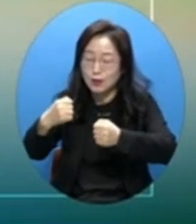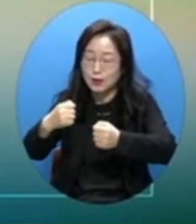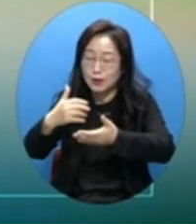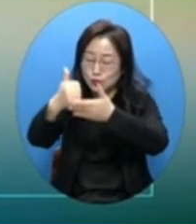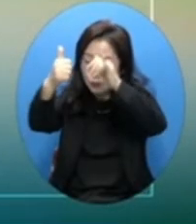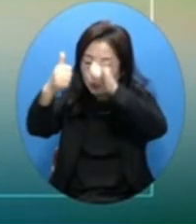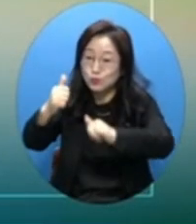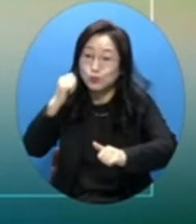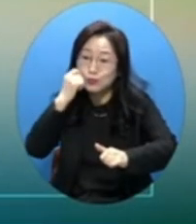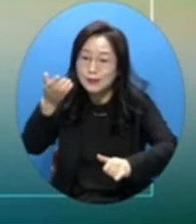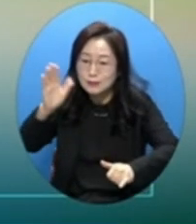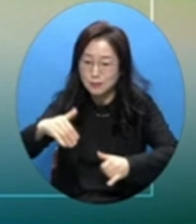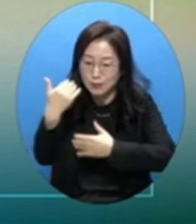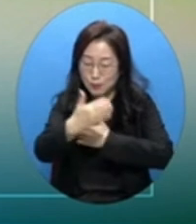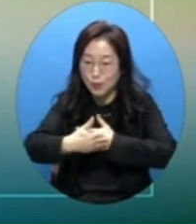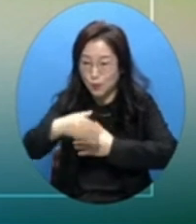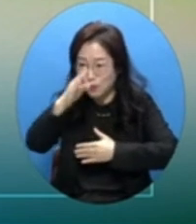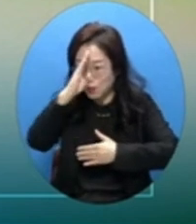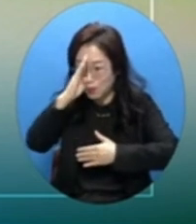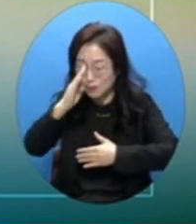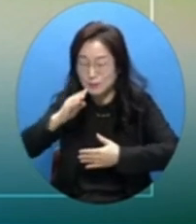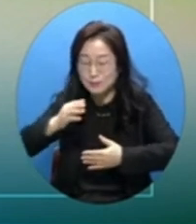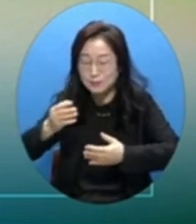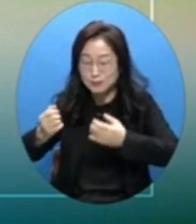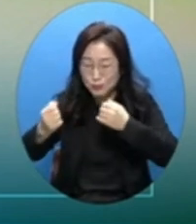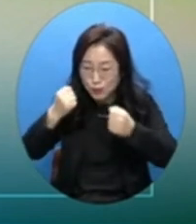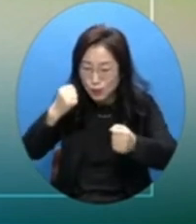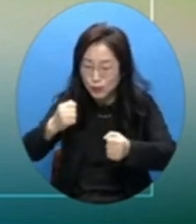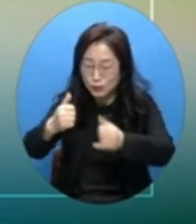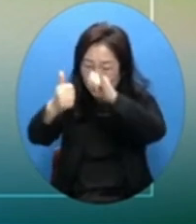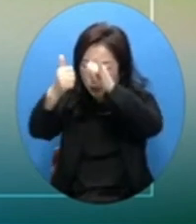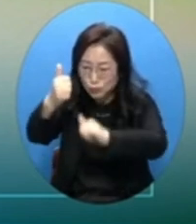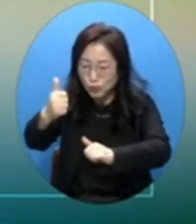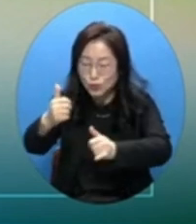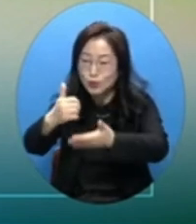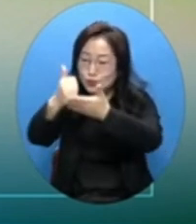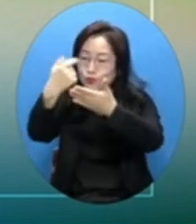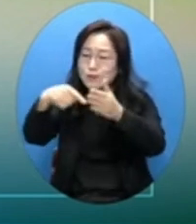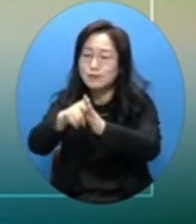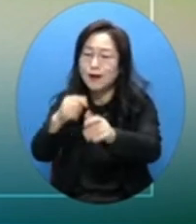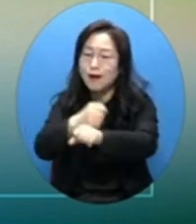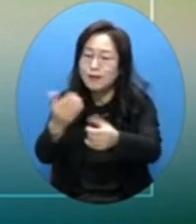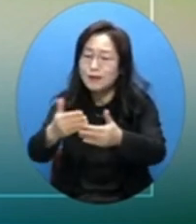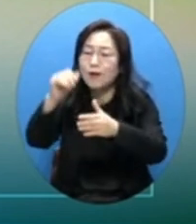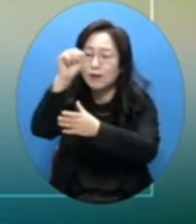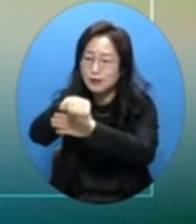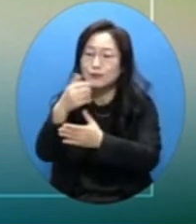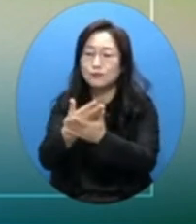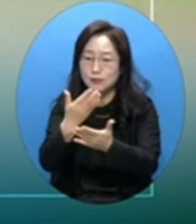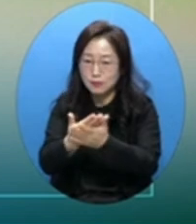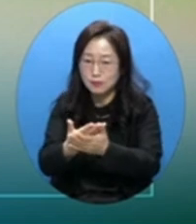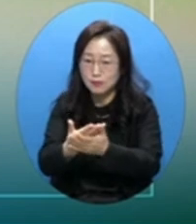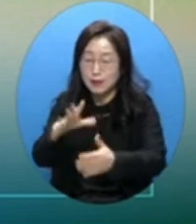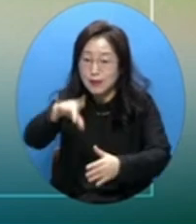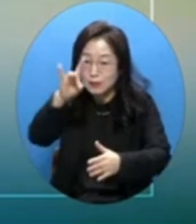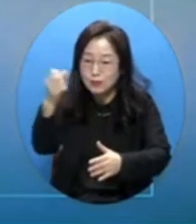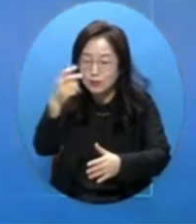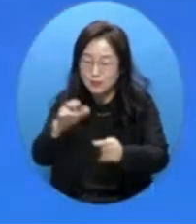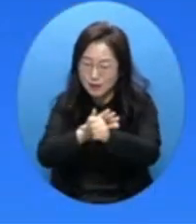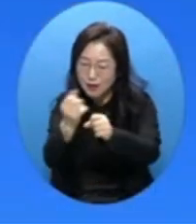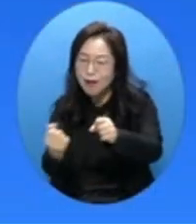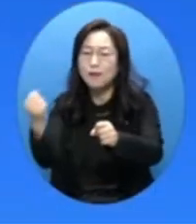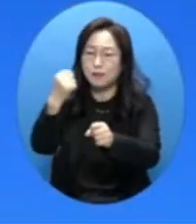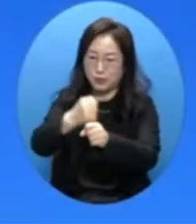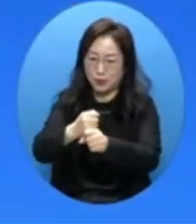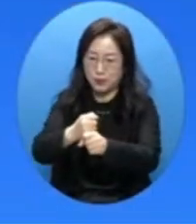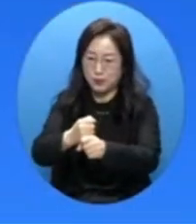이 병든 몸으로 남아 충성하고자 하오니 당신을 위하여 할 일을 허락하여 주옵소서. 첫사랑을 회복했습니다.